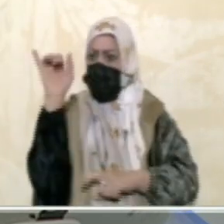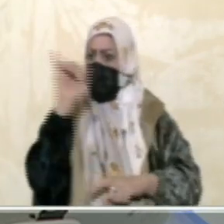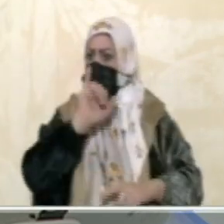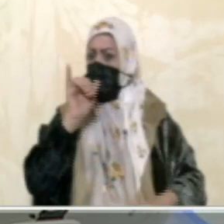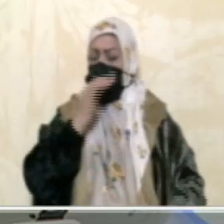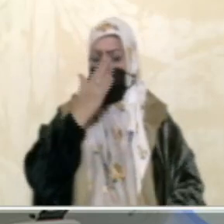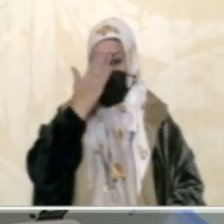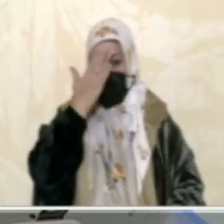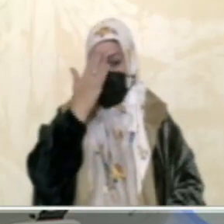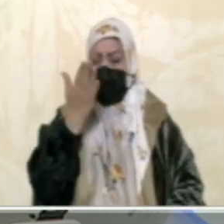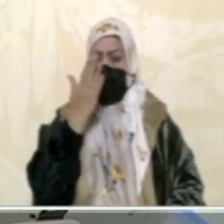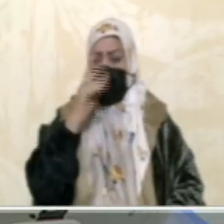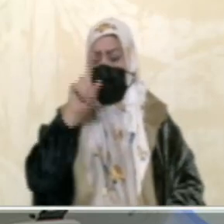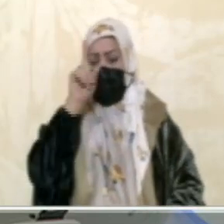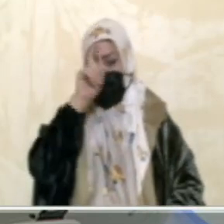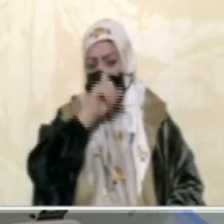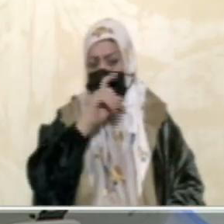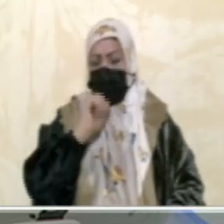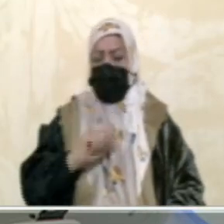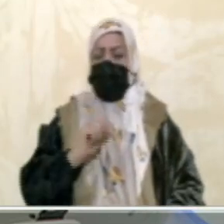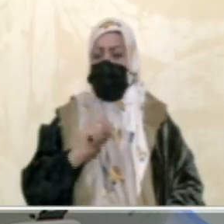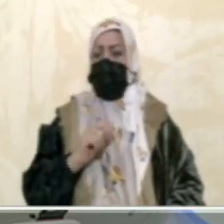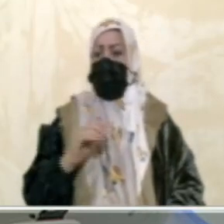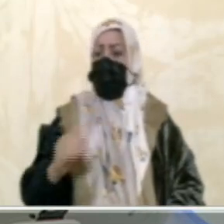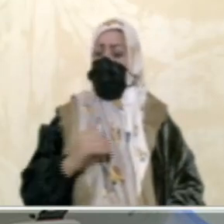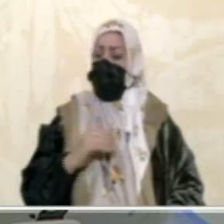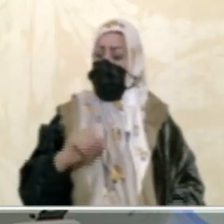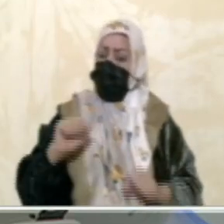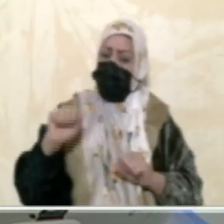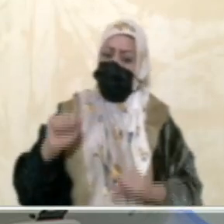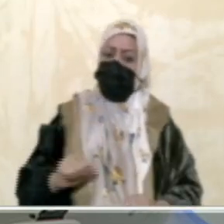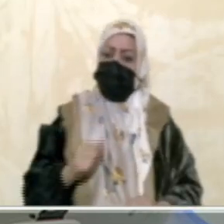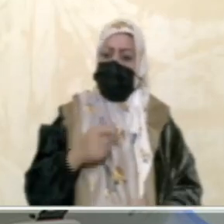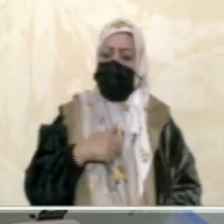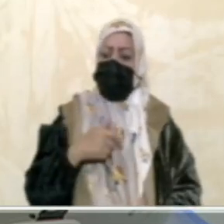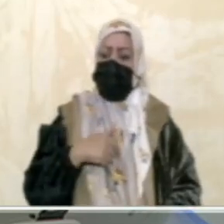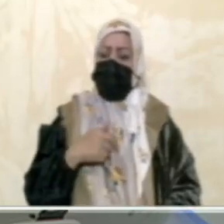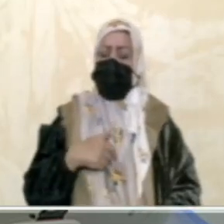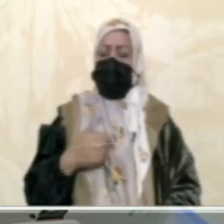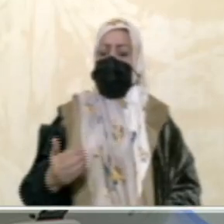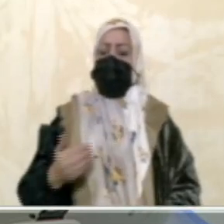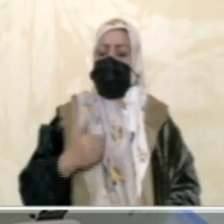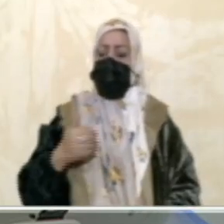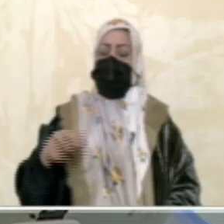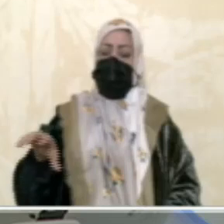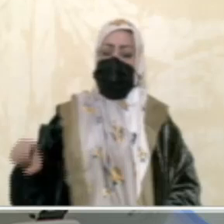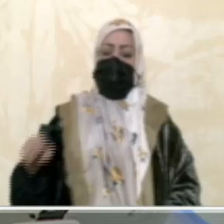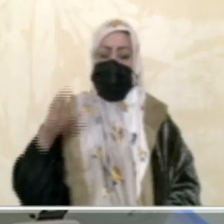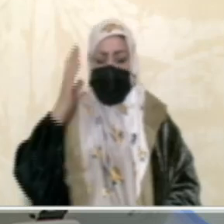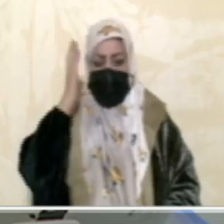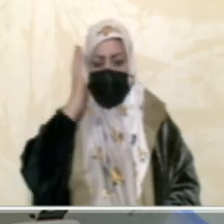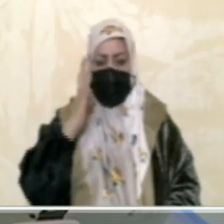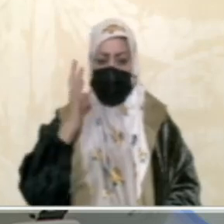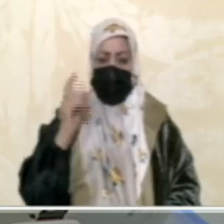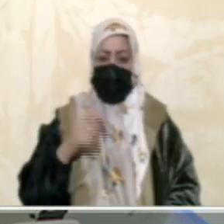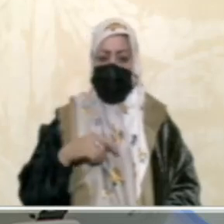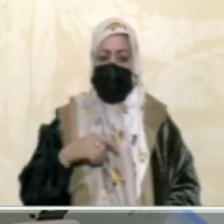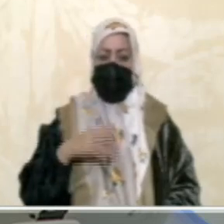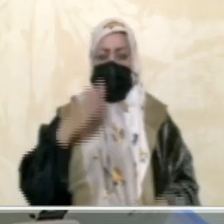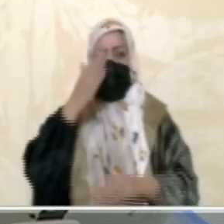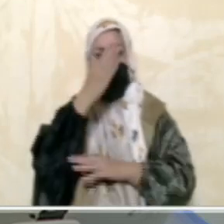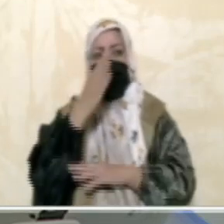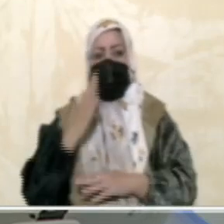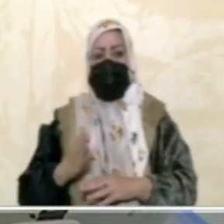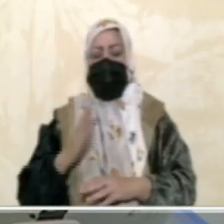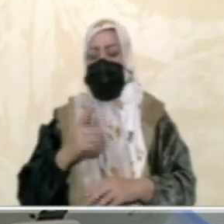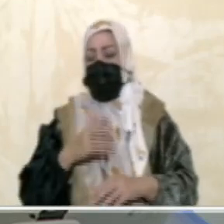سبق اما ان ياتي انسان يصلي المغرب في المسجد ثم يحجز